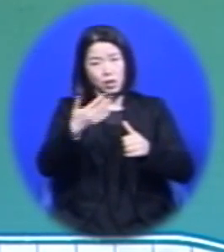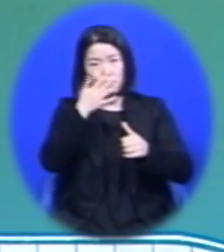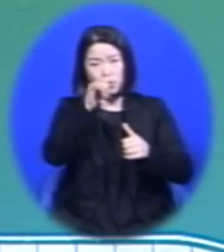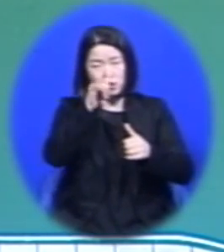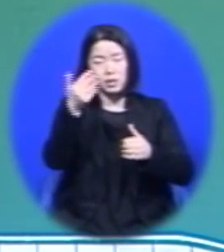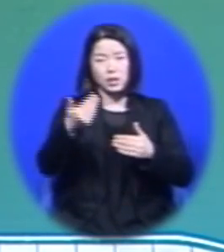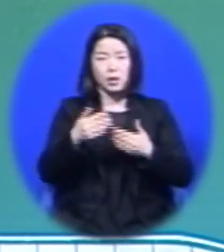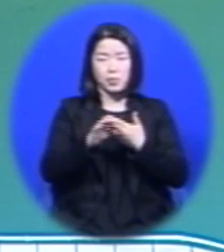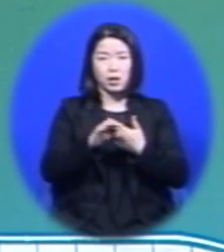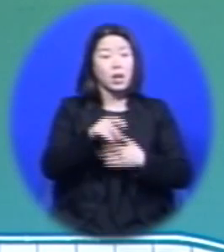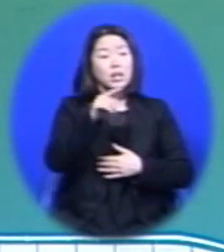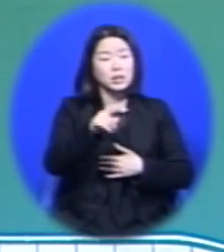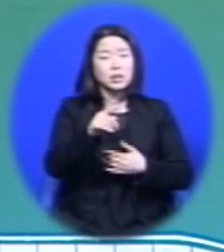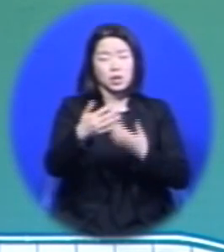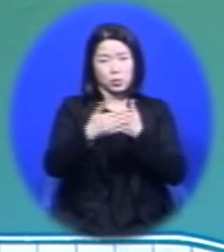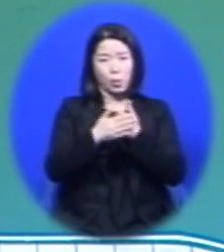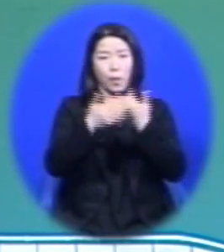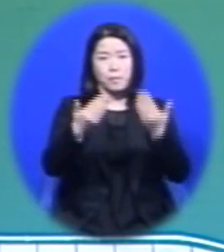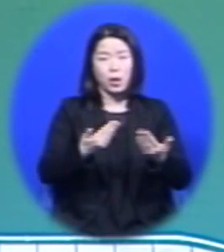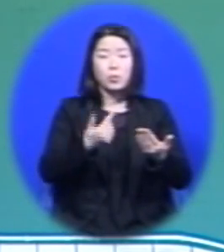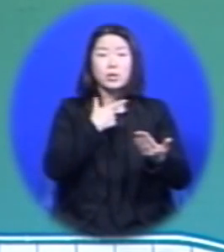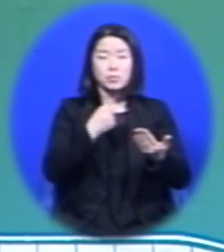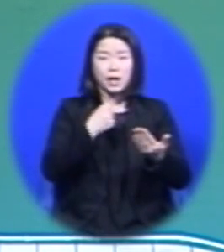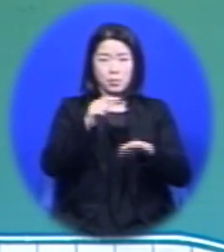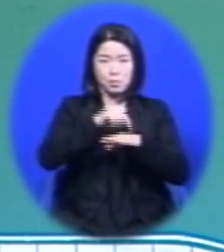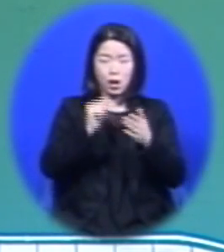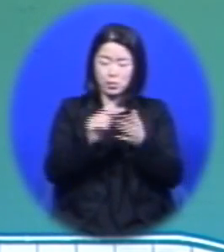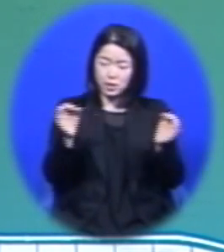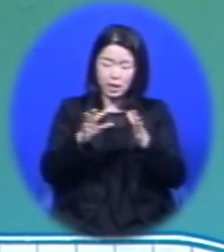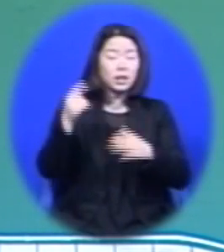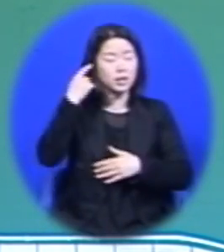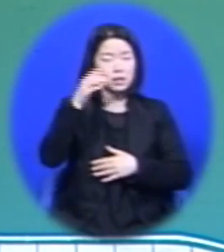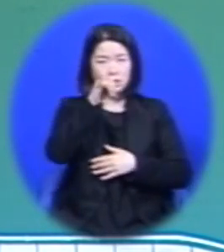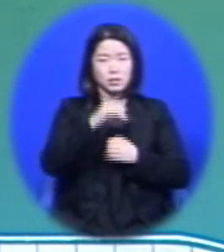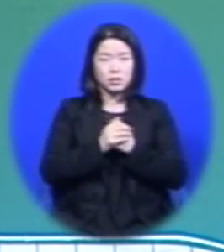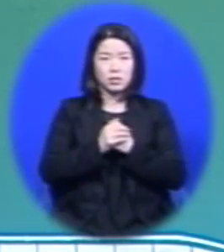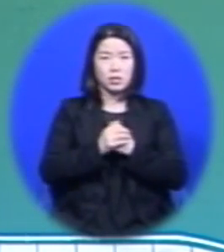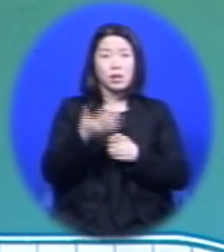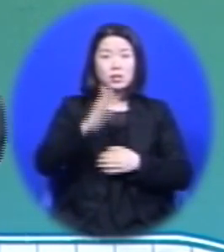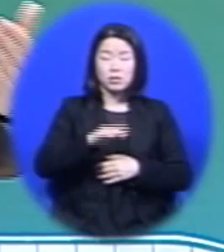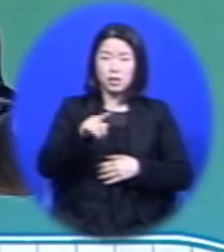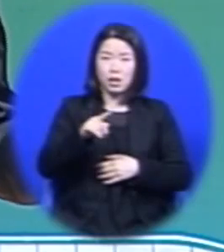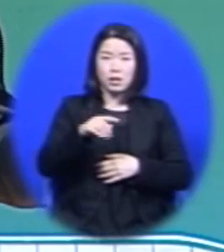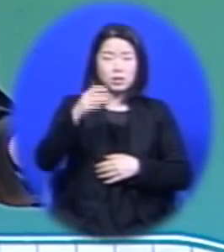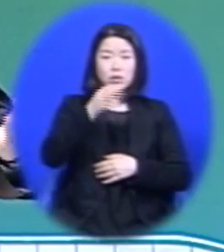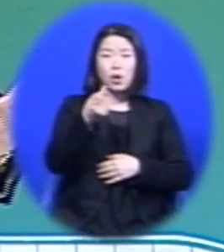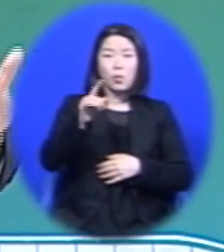정말 그의 도움을 받고 싶다고 하는 마음이 잠깐 들었었다고 그랬습니다. 그러나 그는